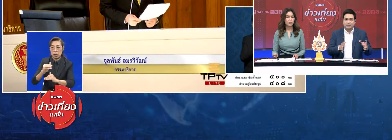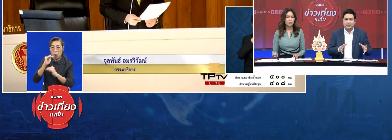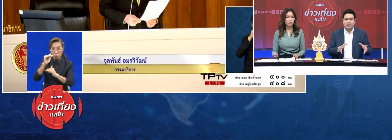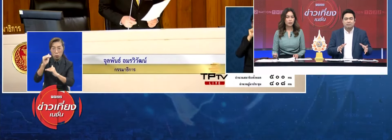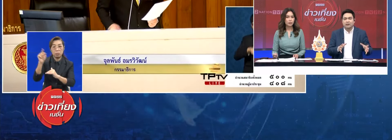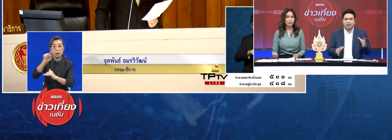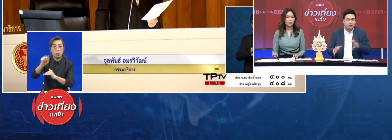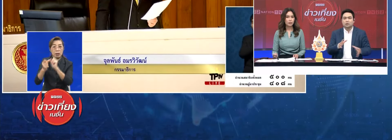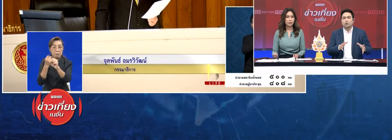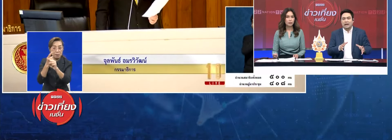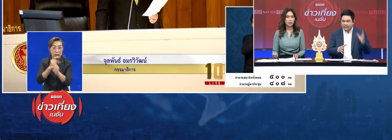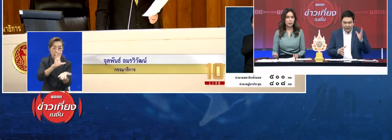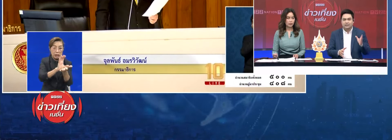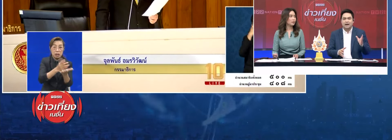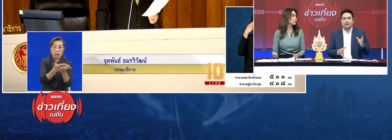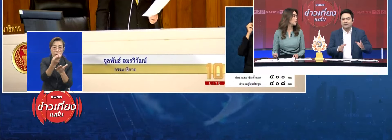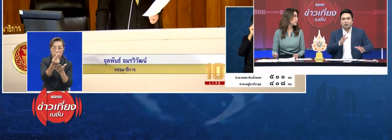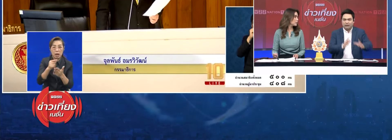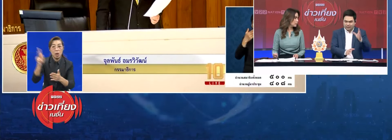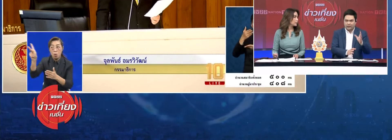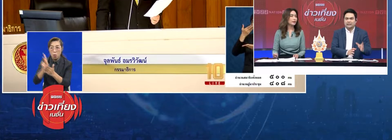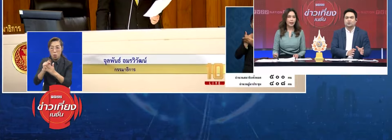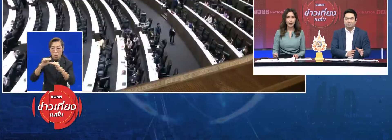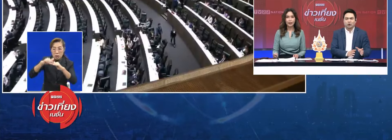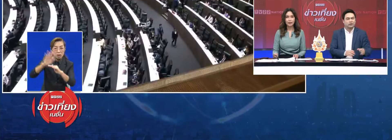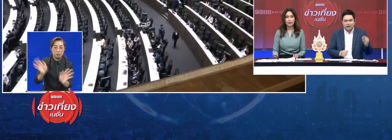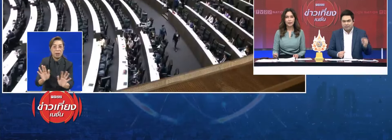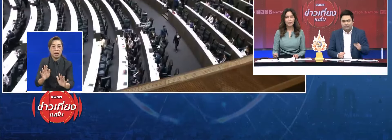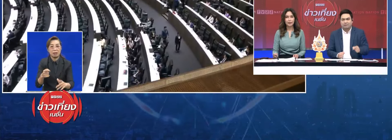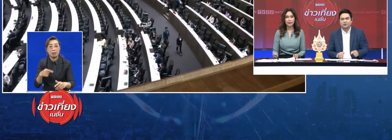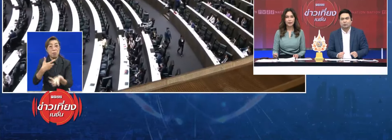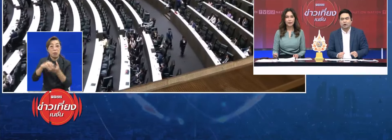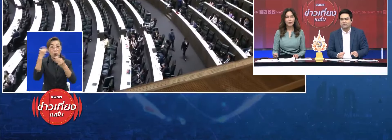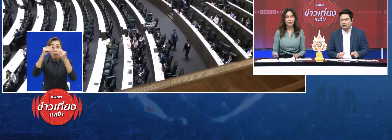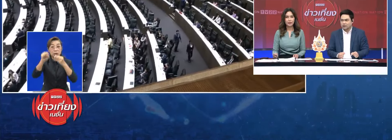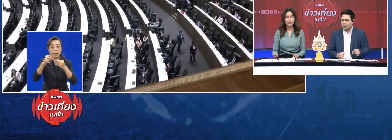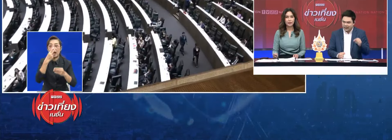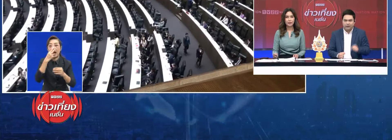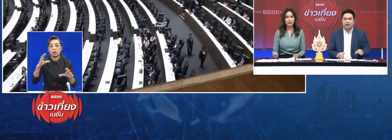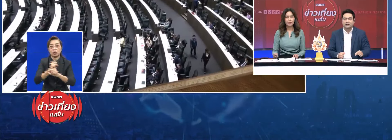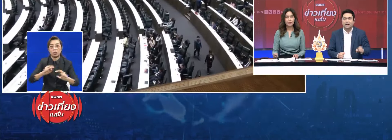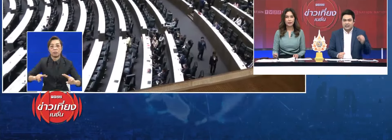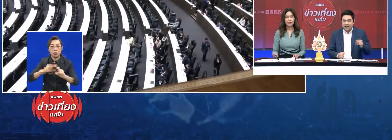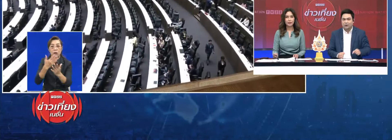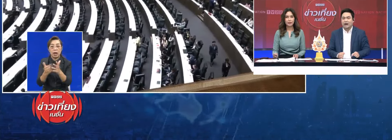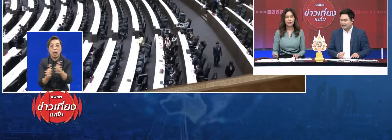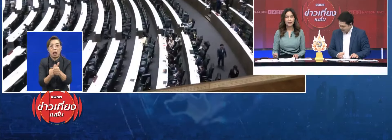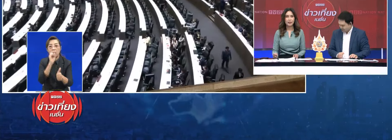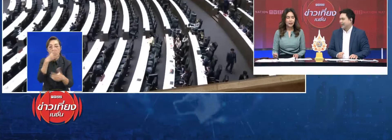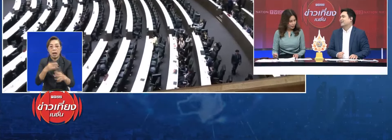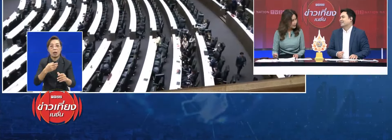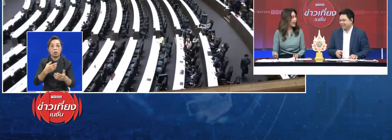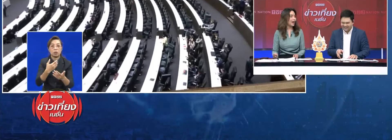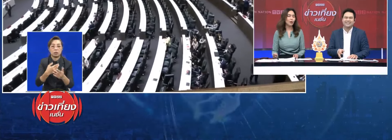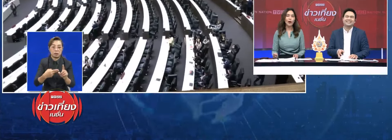จ่ายทั้งปีมันก็เลยอีลุงตุงนังแต่ยังไงก็ตามฮะที่ผมพูดมาทั้งหมดอาจจะดูสับสนไปฟังบทสรุปของรัฐมนตรีช่วยคำเดียวเลยก็คือยังไงโครงการนี้เดินหน้